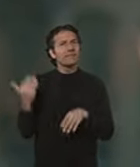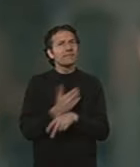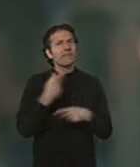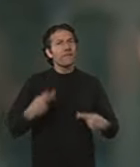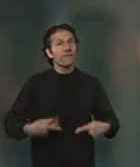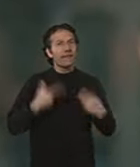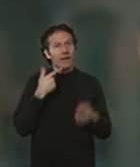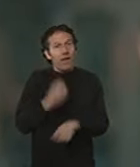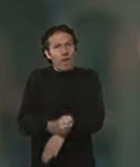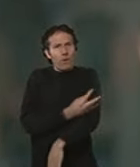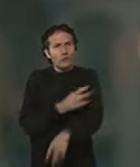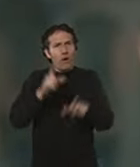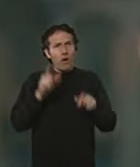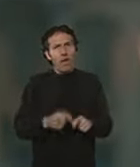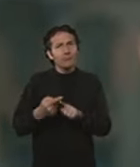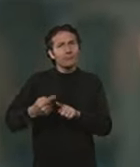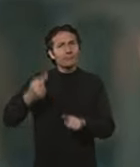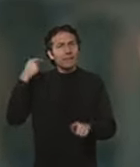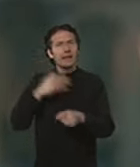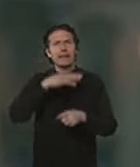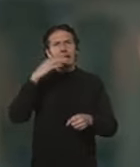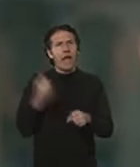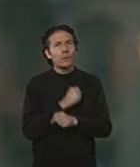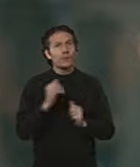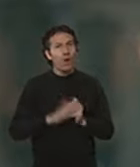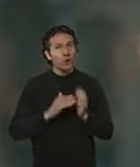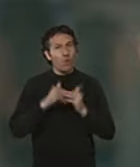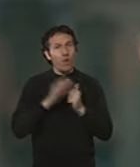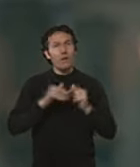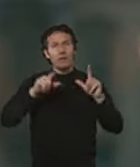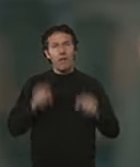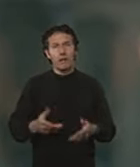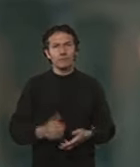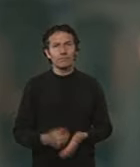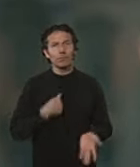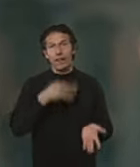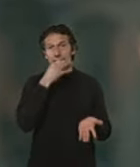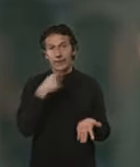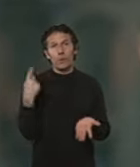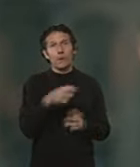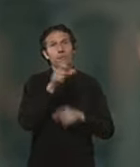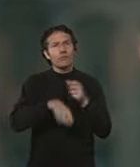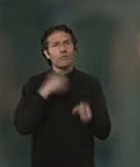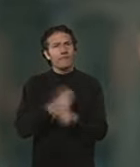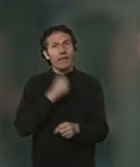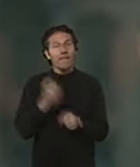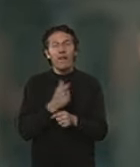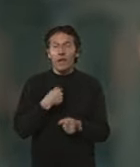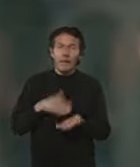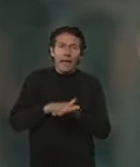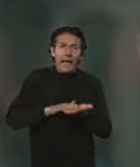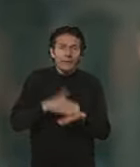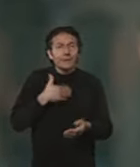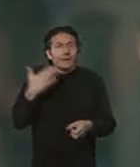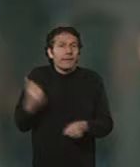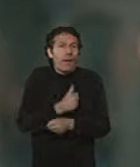est ému en pensant à ce qu'il a réussi à construire et bien je veux dire à cette France du travail qu'elle n'a pas à s'excuser pour